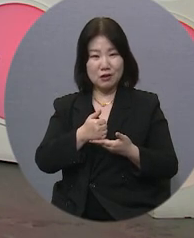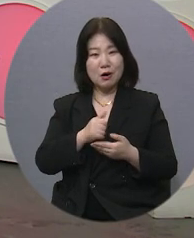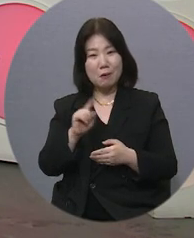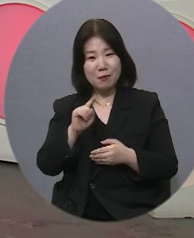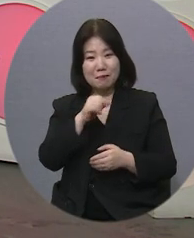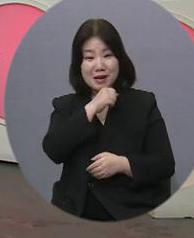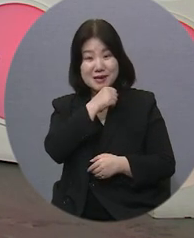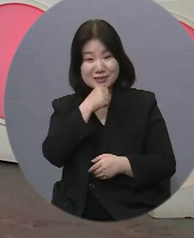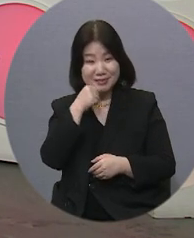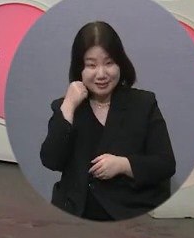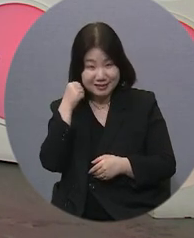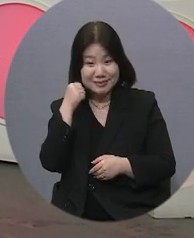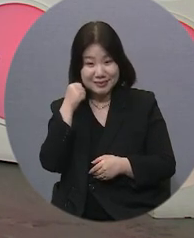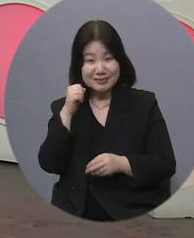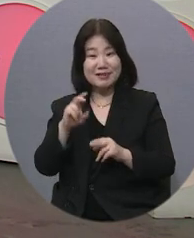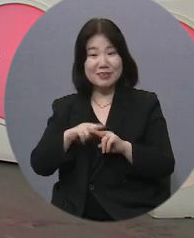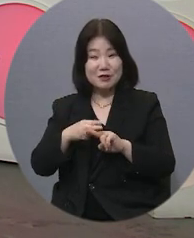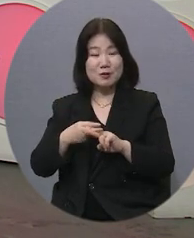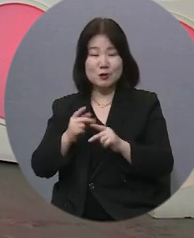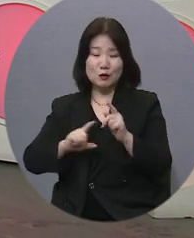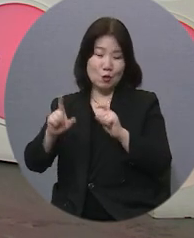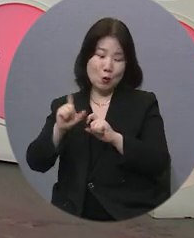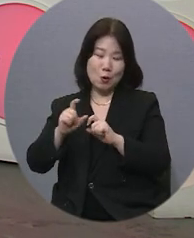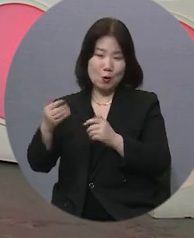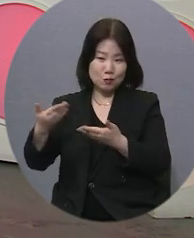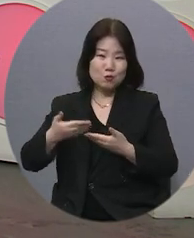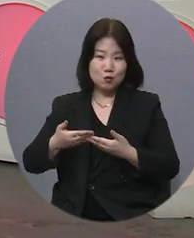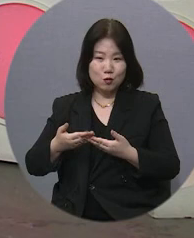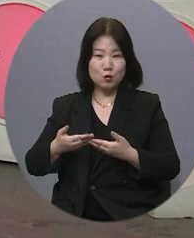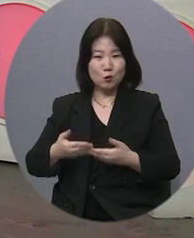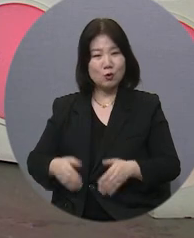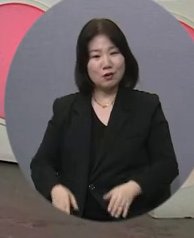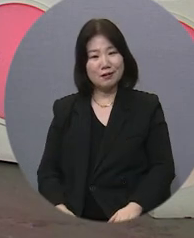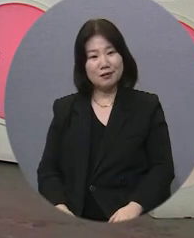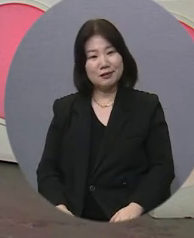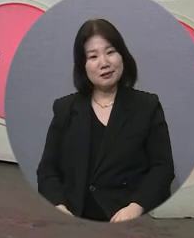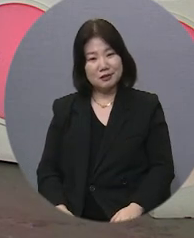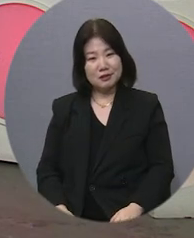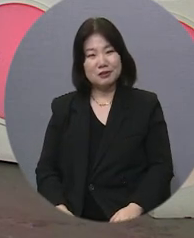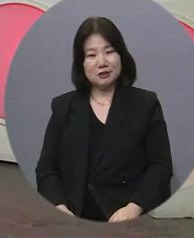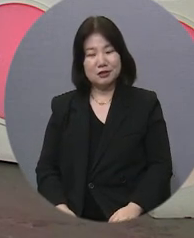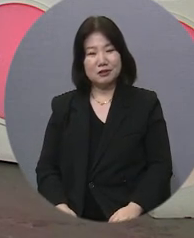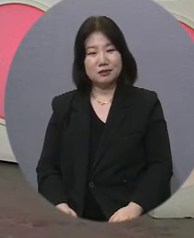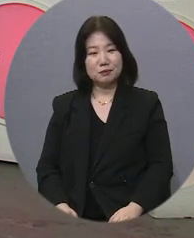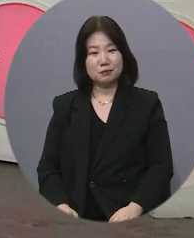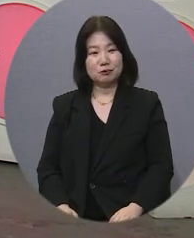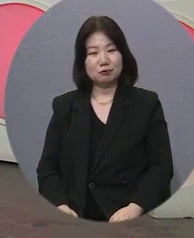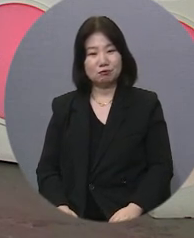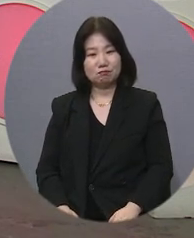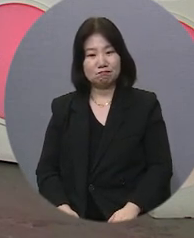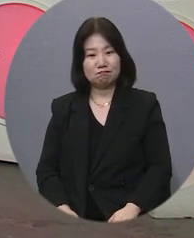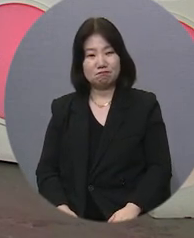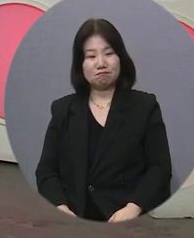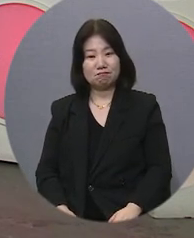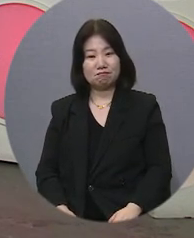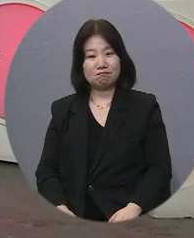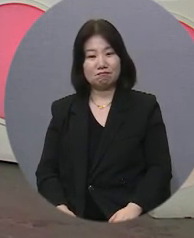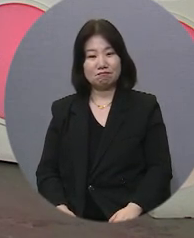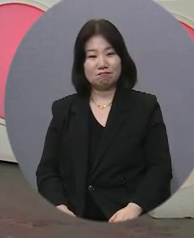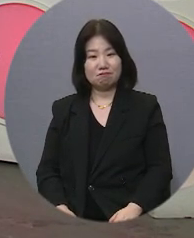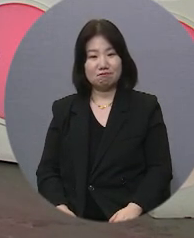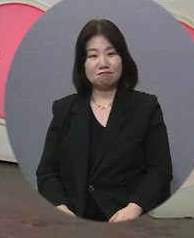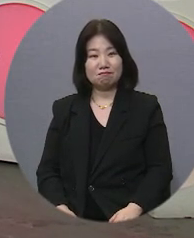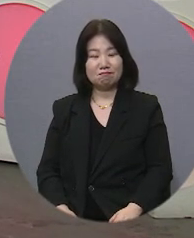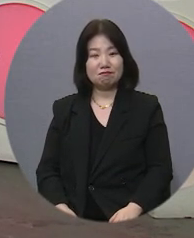이렇게 뭐라고 해야 될까? 딱 그렇게 안 하고 더 덤도 주시면서 나눠도 주시고 우리 딸아이가 이제